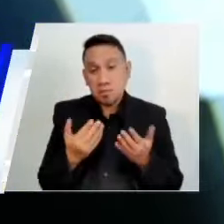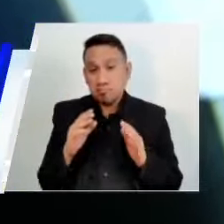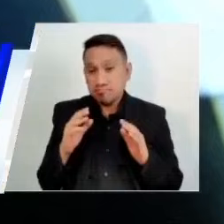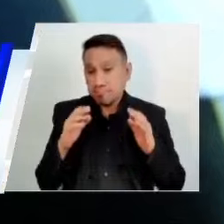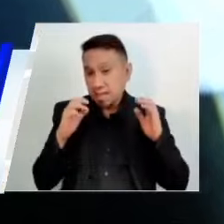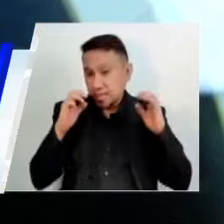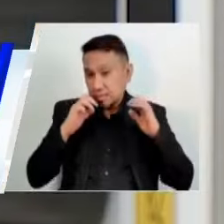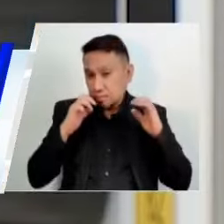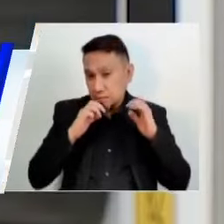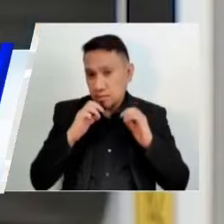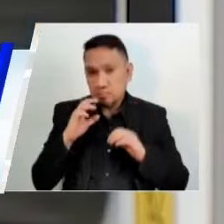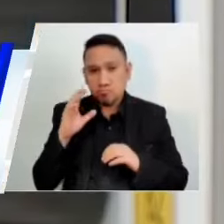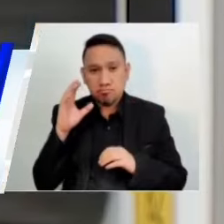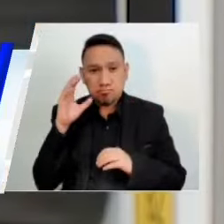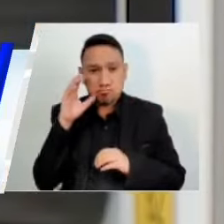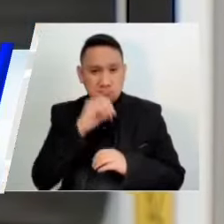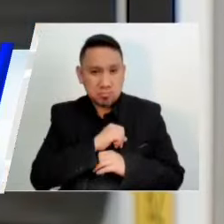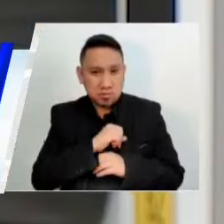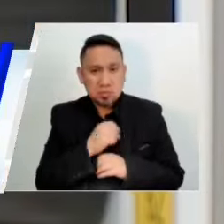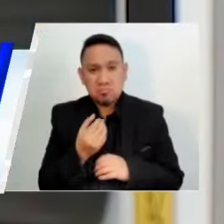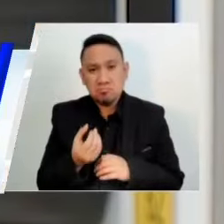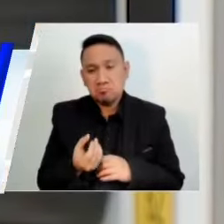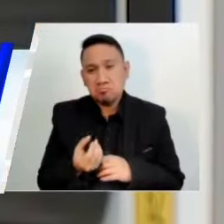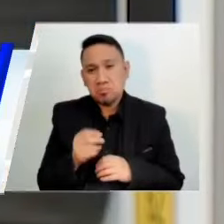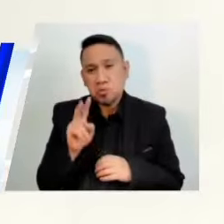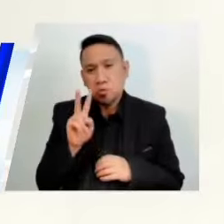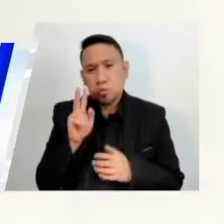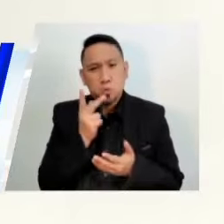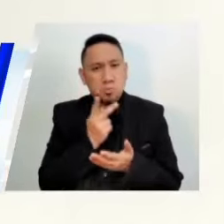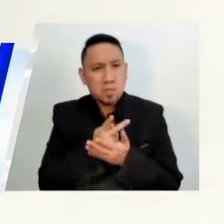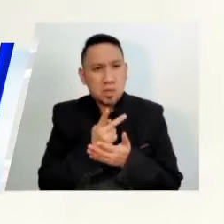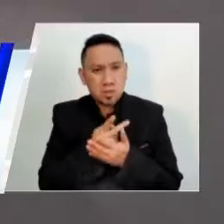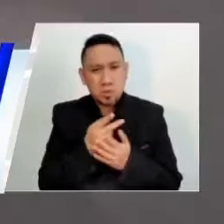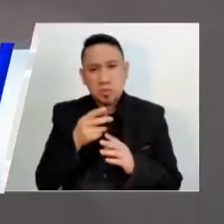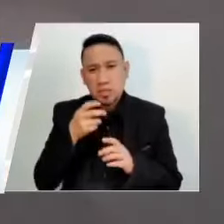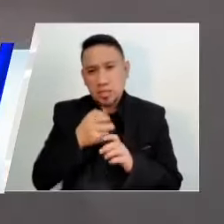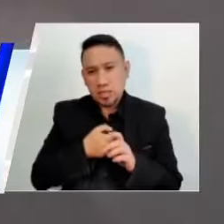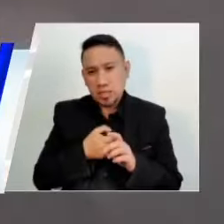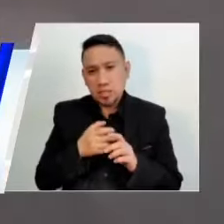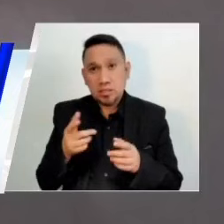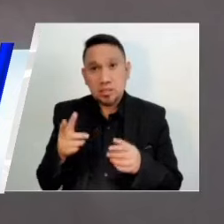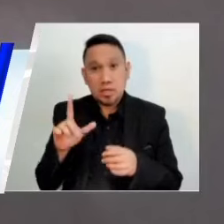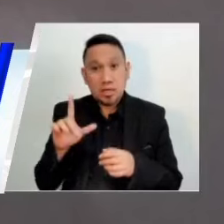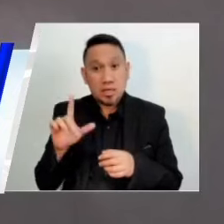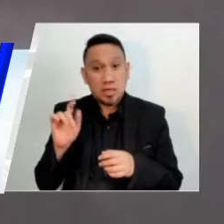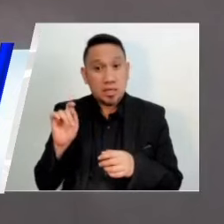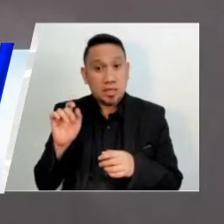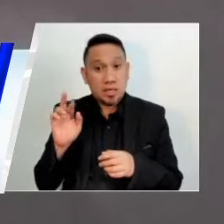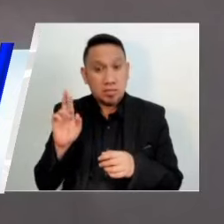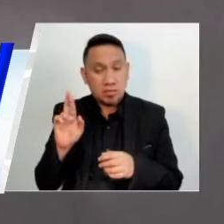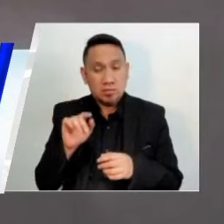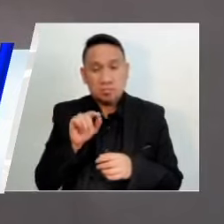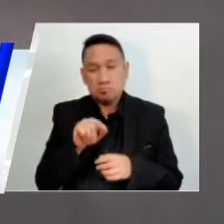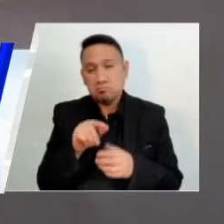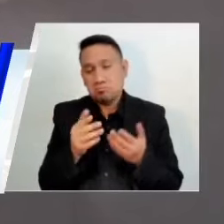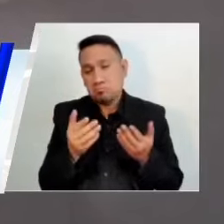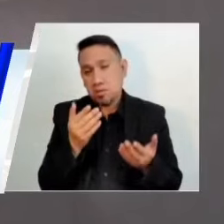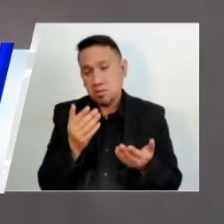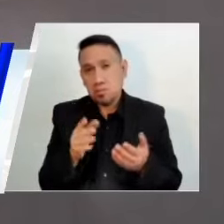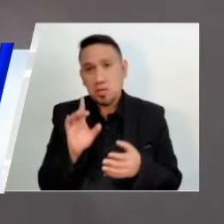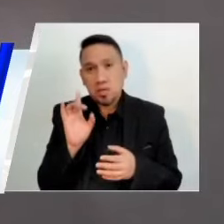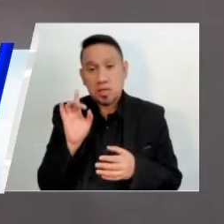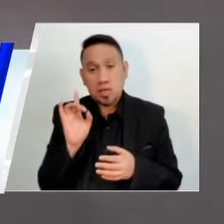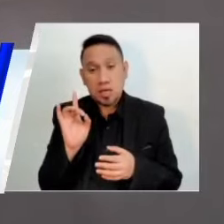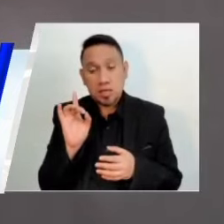hike sa gasolina na humigit kumulang 2 piso kada litro. Ang diesel, posibleng madagdagan ng hanggang 85